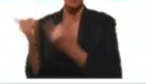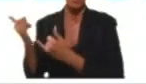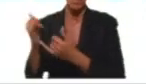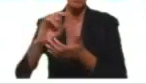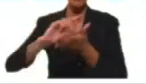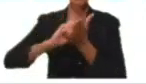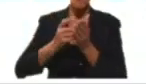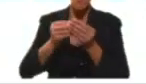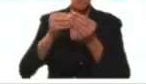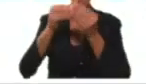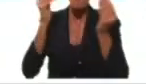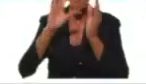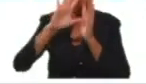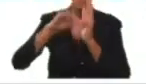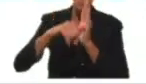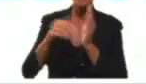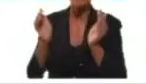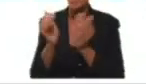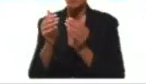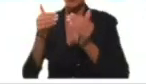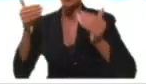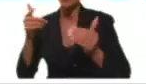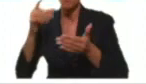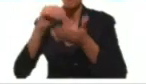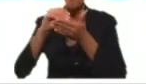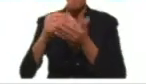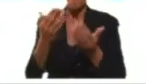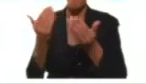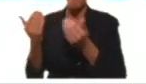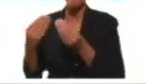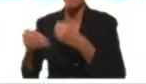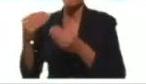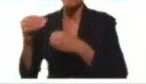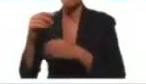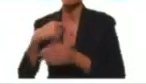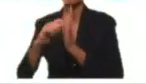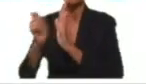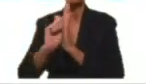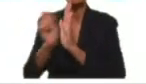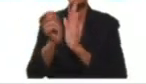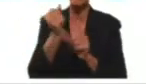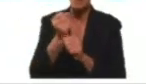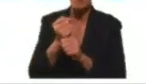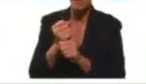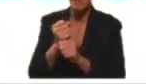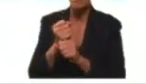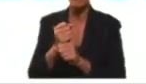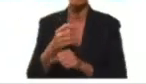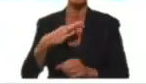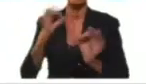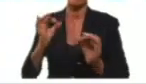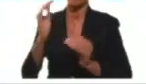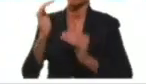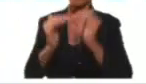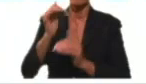miast i miasteczek zwiększył zapotrzebowanie na dojazdy do pracy do poziomów, których w tym momencie nie jesteśmy w